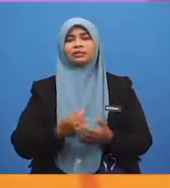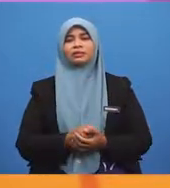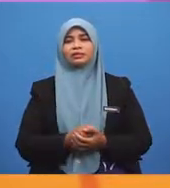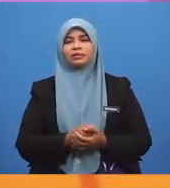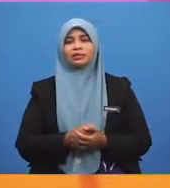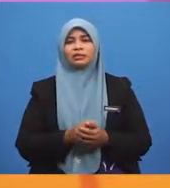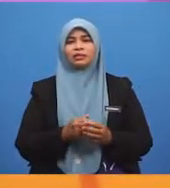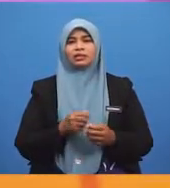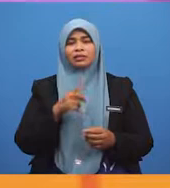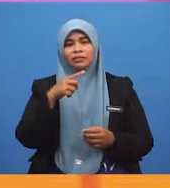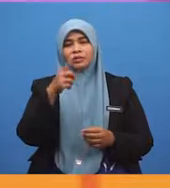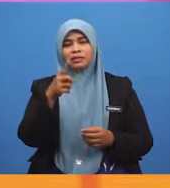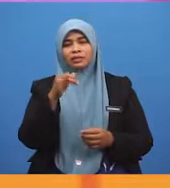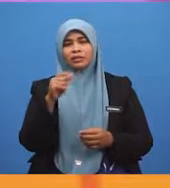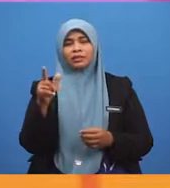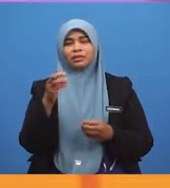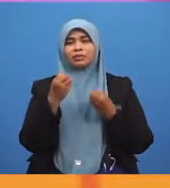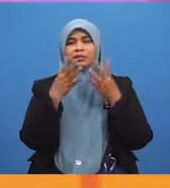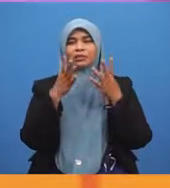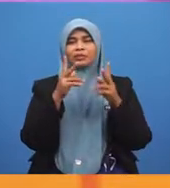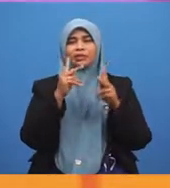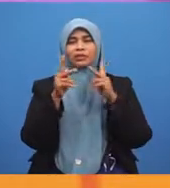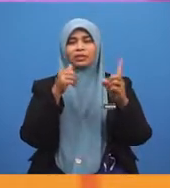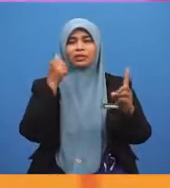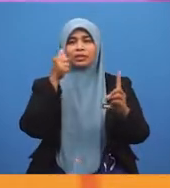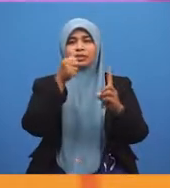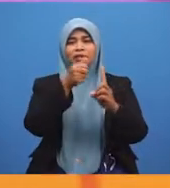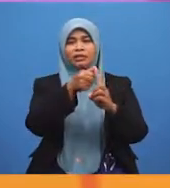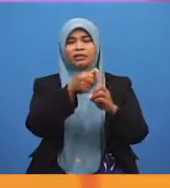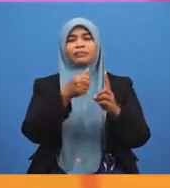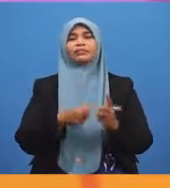Berikut ialah beberapa contoh kata arah.